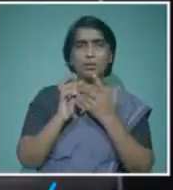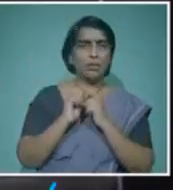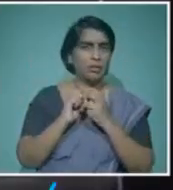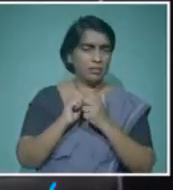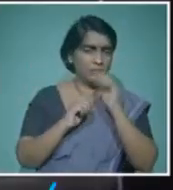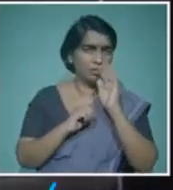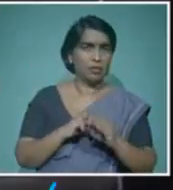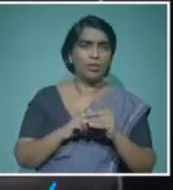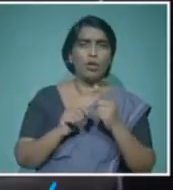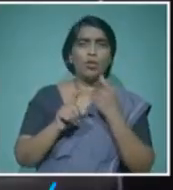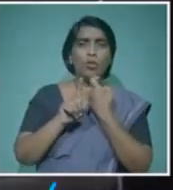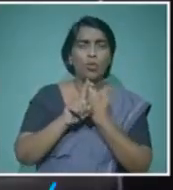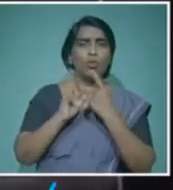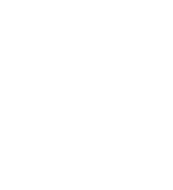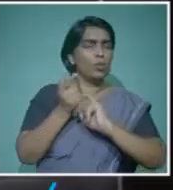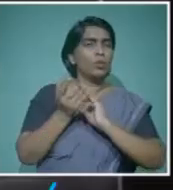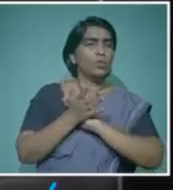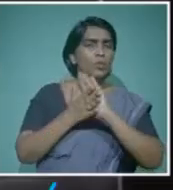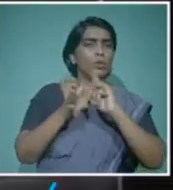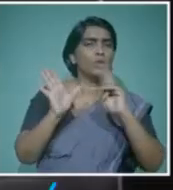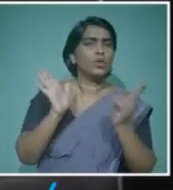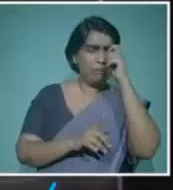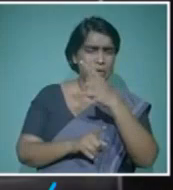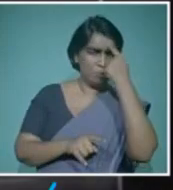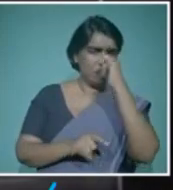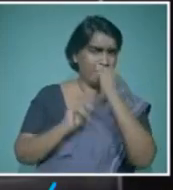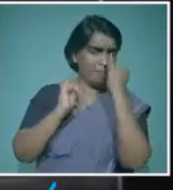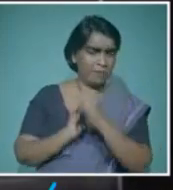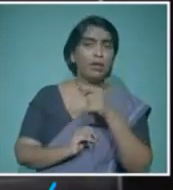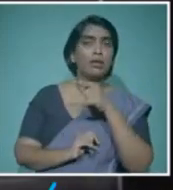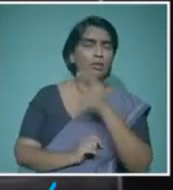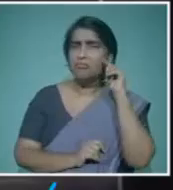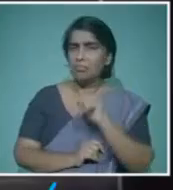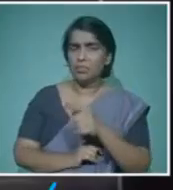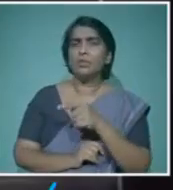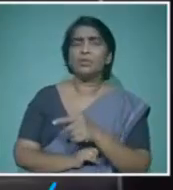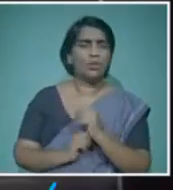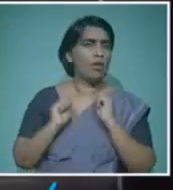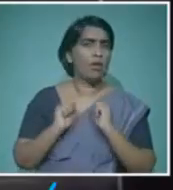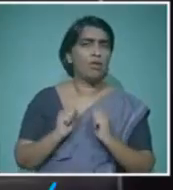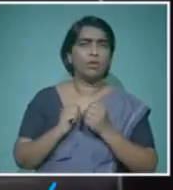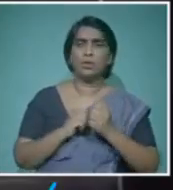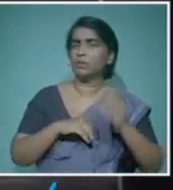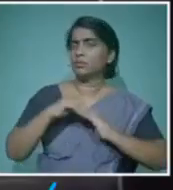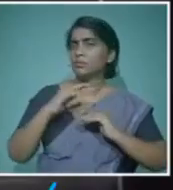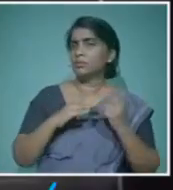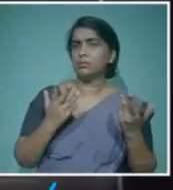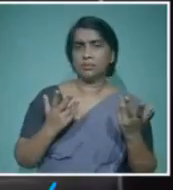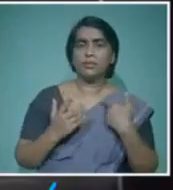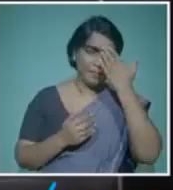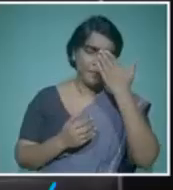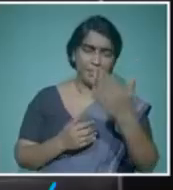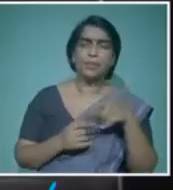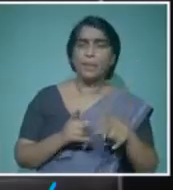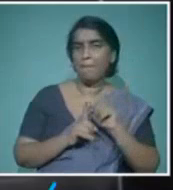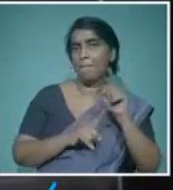කාරණාවක් තමයි කුෂාන් කියලා නැමැත්තෙක් සම්බන්ධව විශාල චෝදනාවක් තියෙනවා මේ චෝදනාව සම්බන්ධයෙන් මොකද්ද ගත්ත ක්‍රියාමාර්ගය කියලා කරුණාකරලා